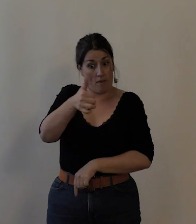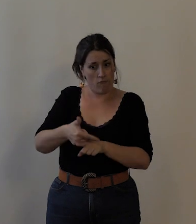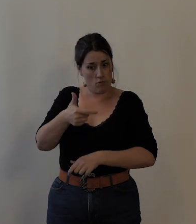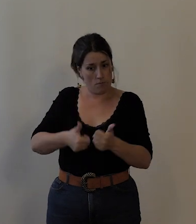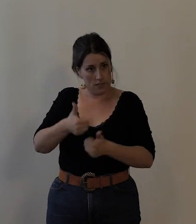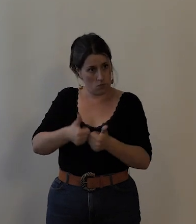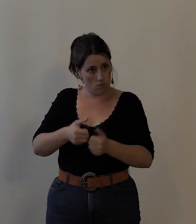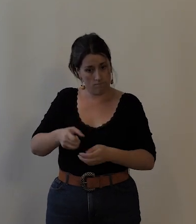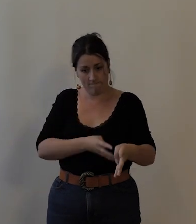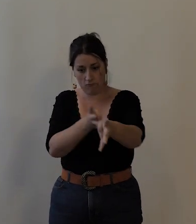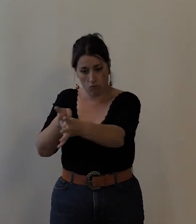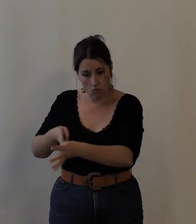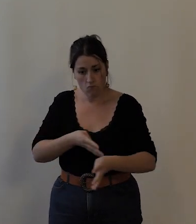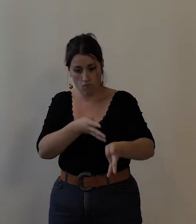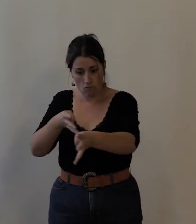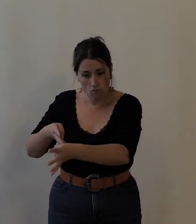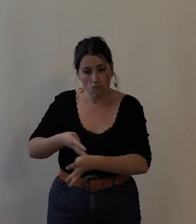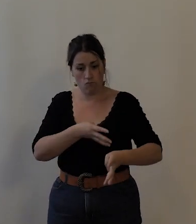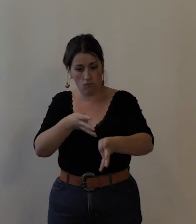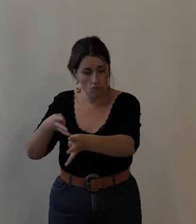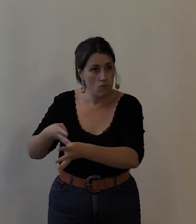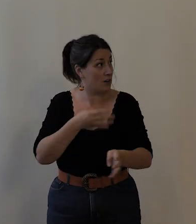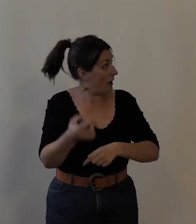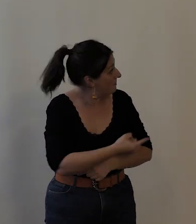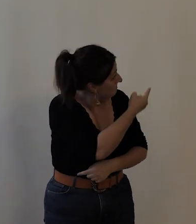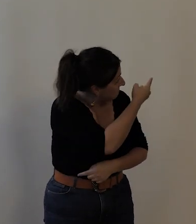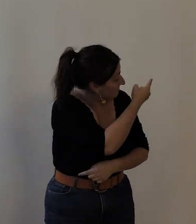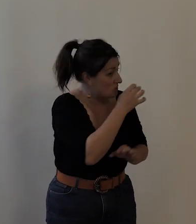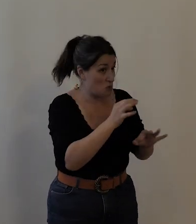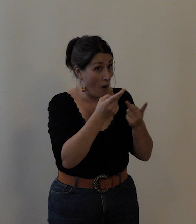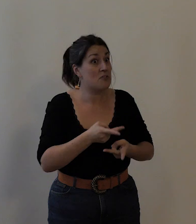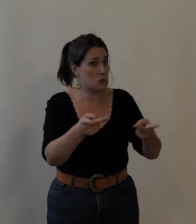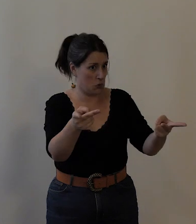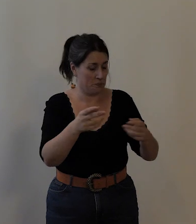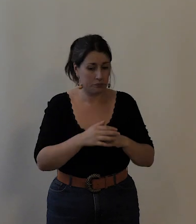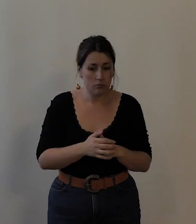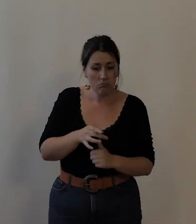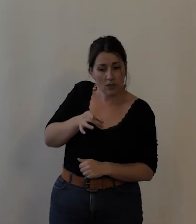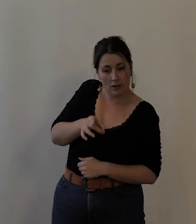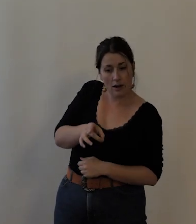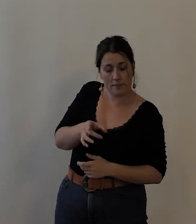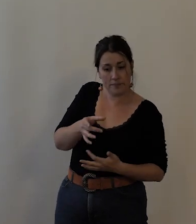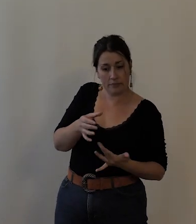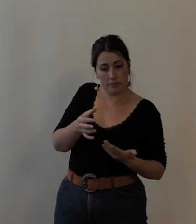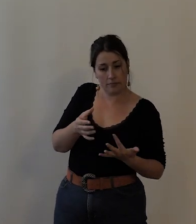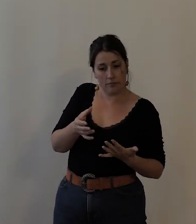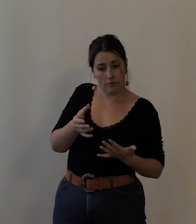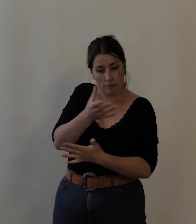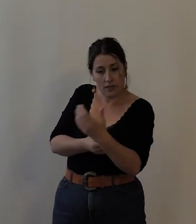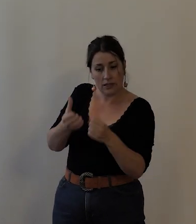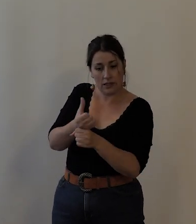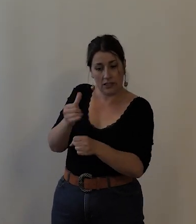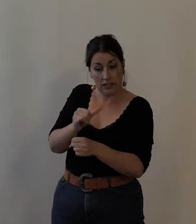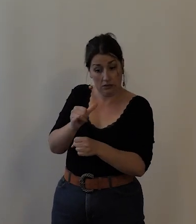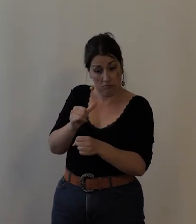course, en tout cas de la deuxième édition. Et elle n'est pas due à l'initiative locale,